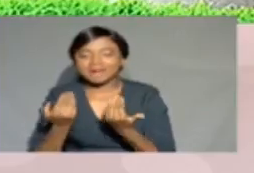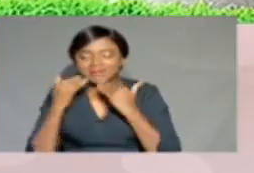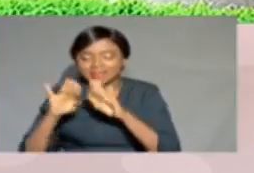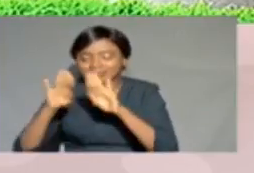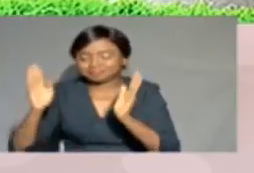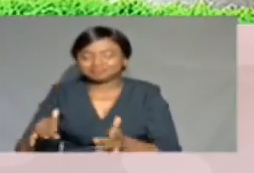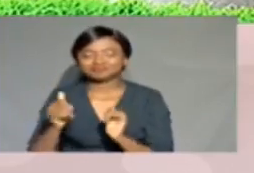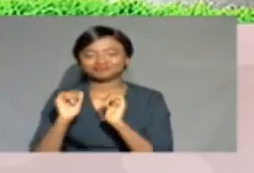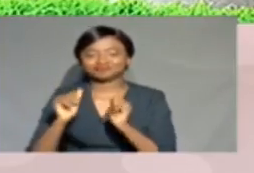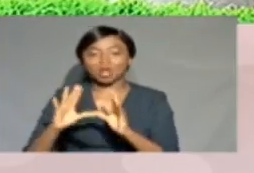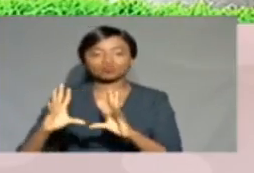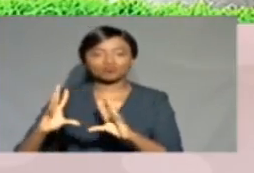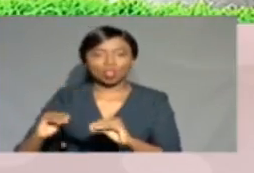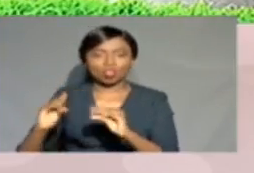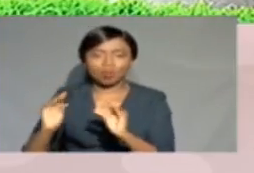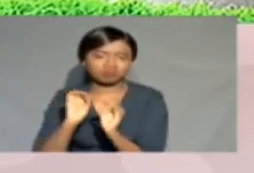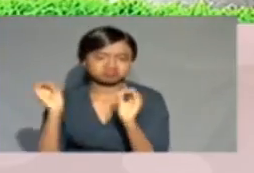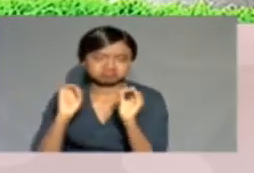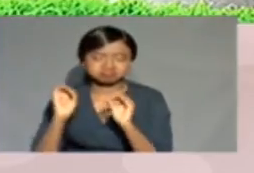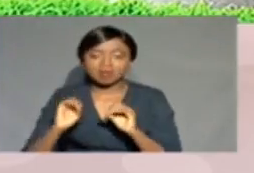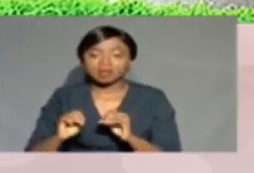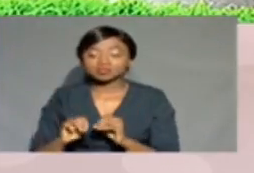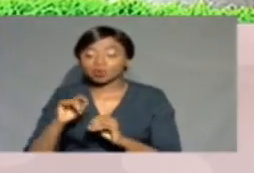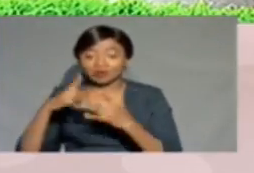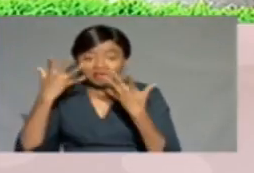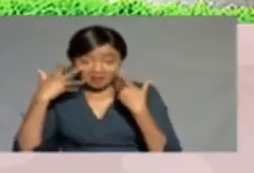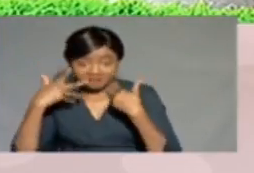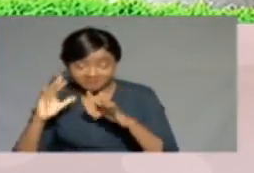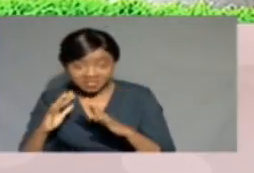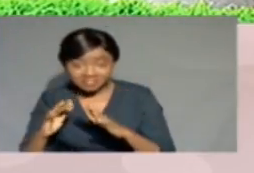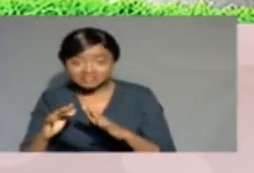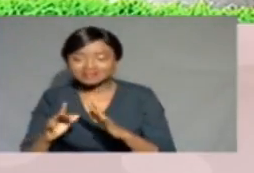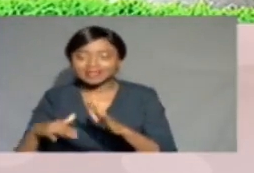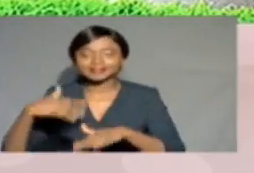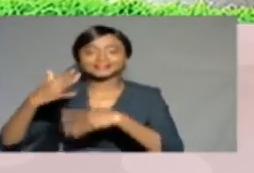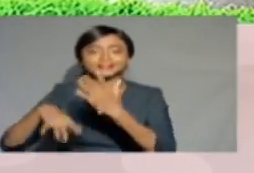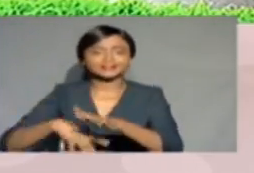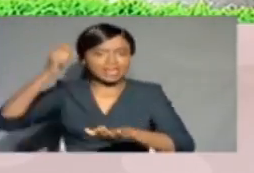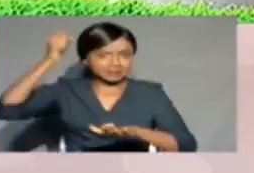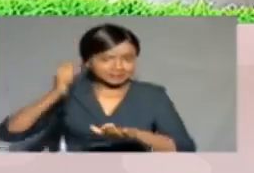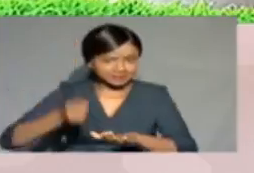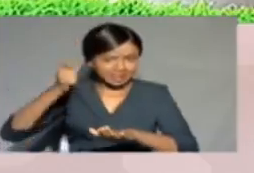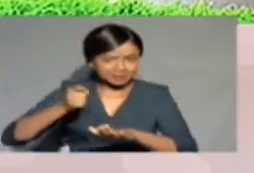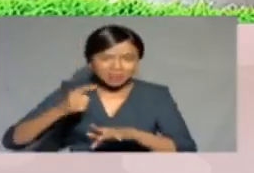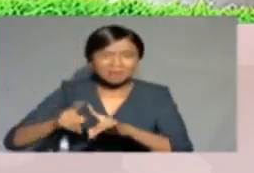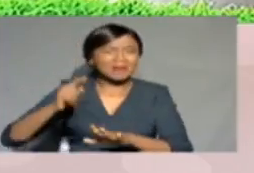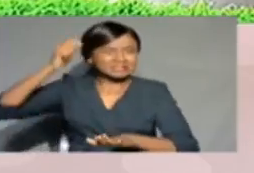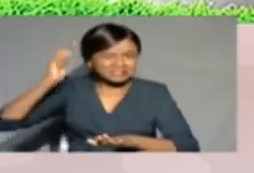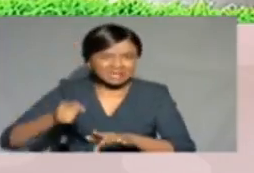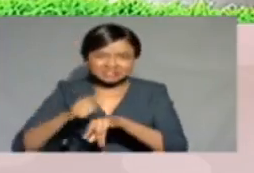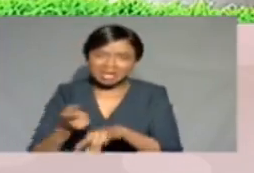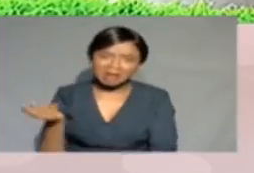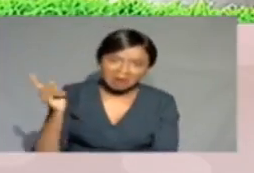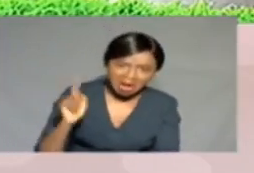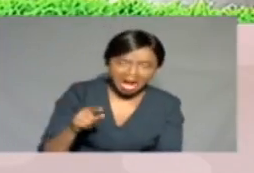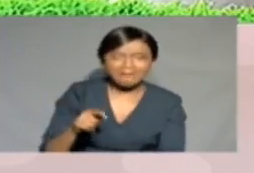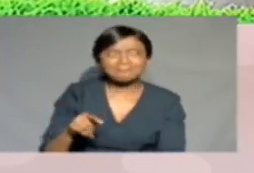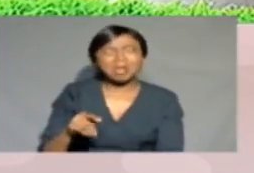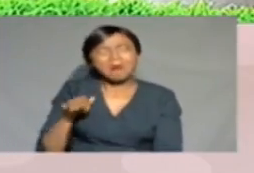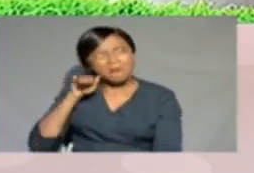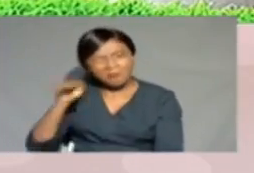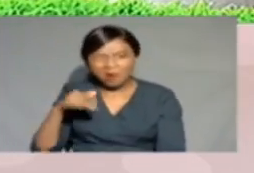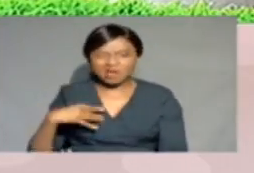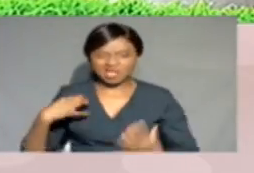Akasikiza kitoka hapo, akaambia ukitoka hapo unapelekwa kwa Pilato. Lakini Pilato mwenyewe mara nyingi akija asubuhi anawaacha koti lake kwenye